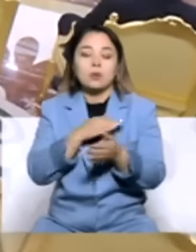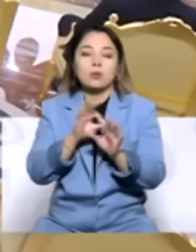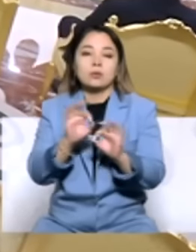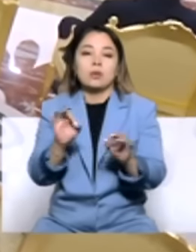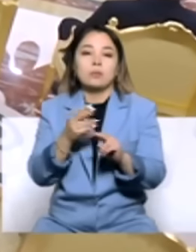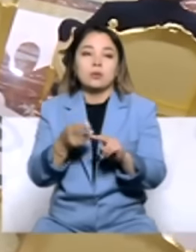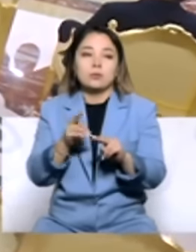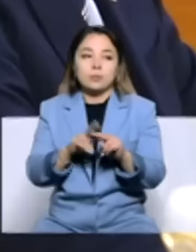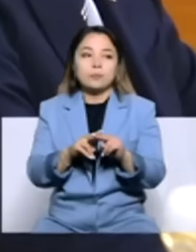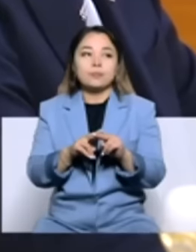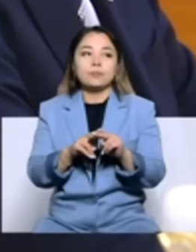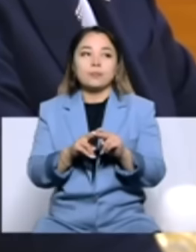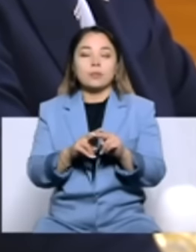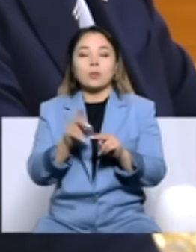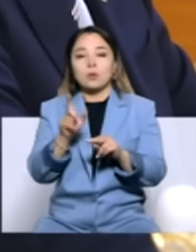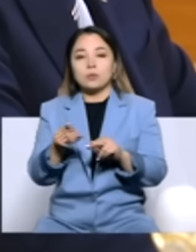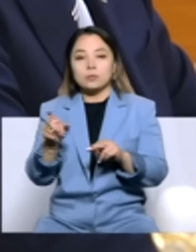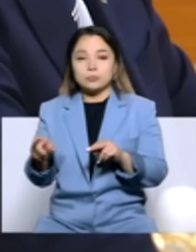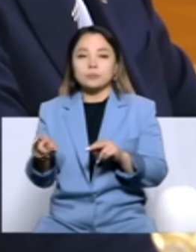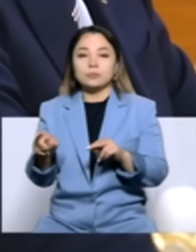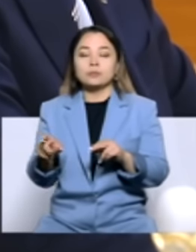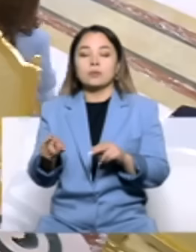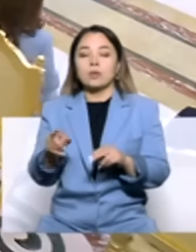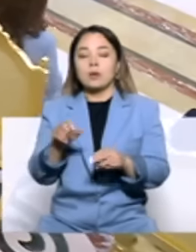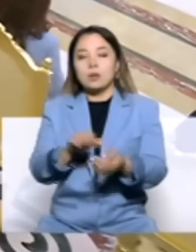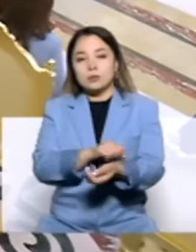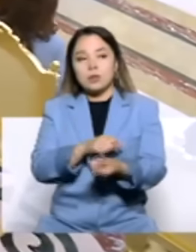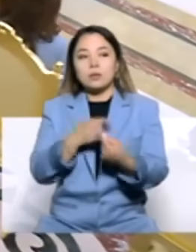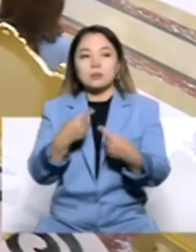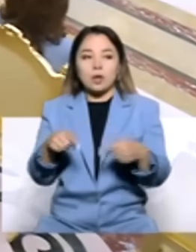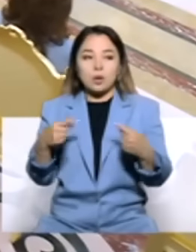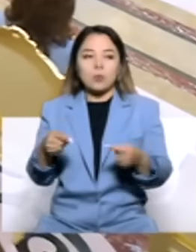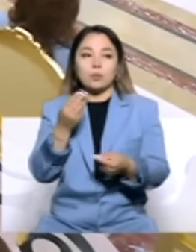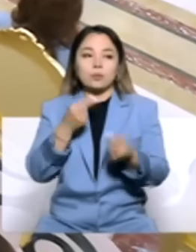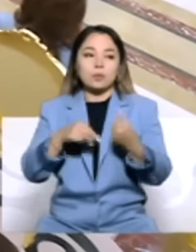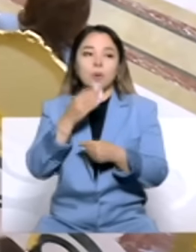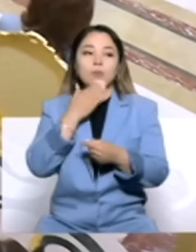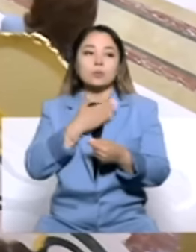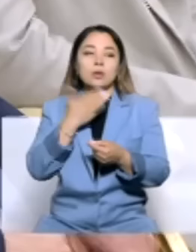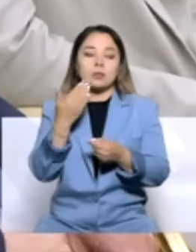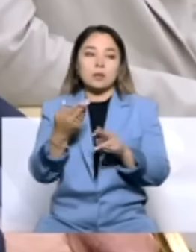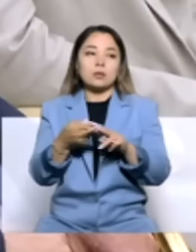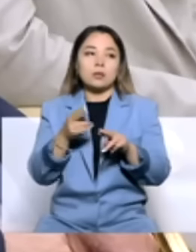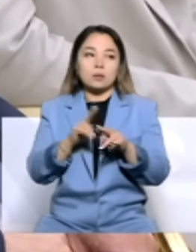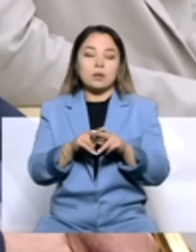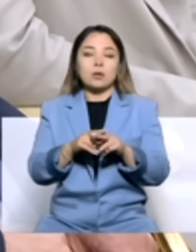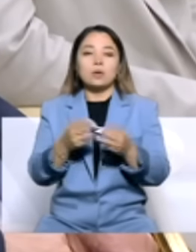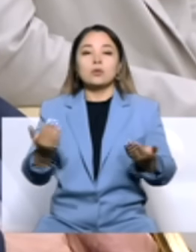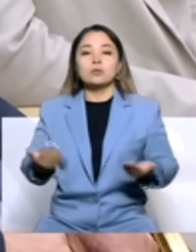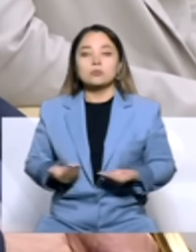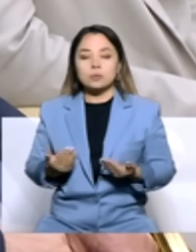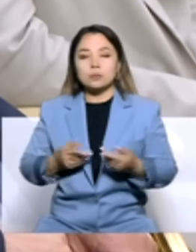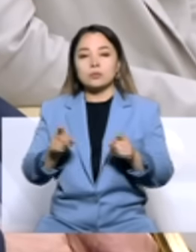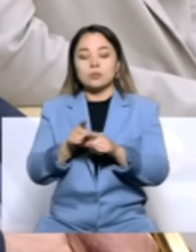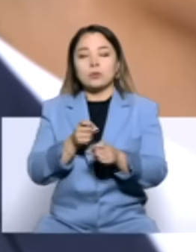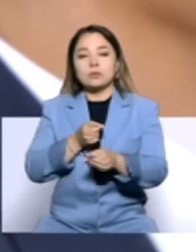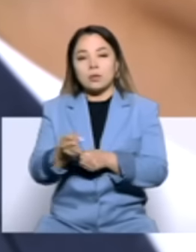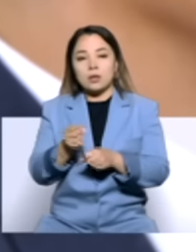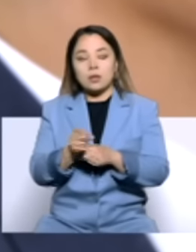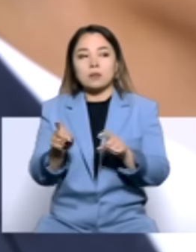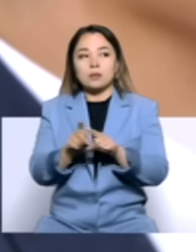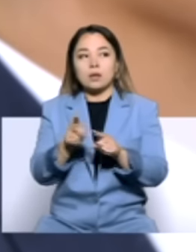келеді. Жұртты нашақорлық пен құмарпаздықтан, тұрмыстық зорлық